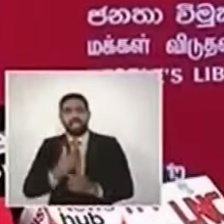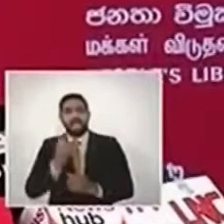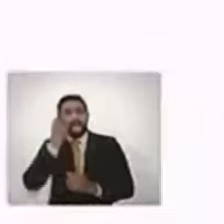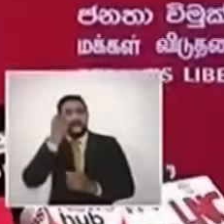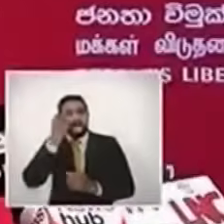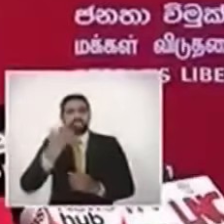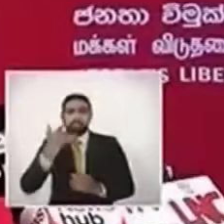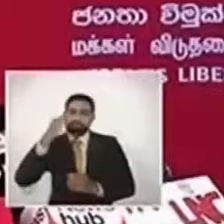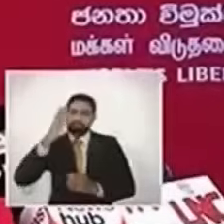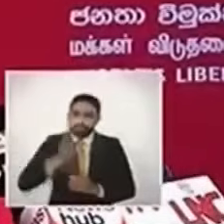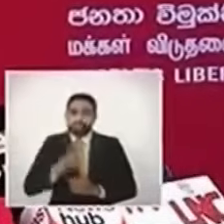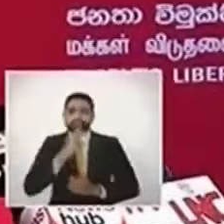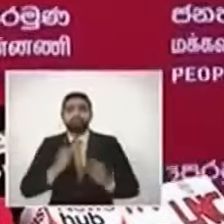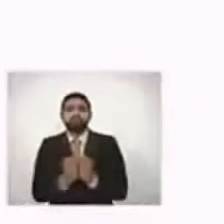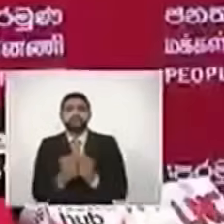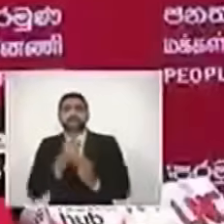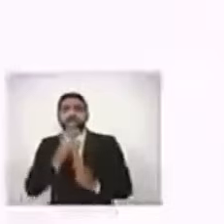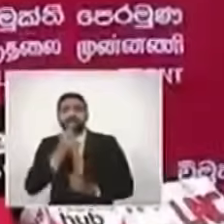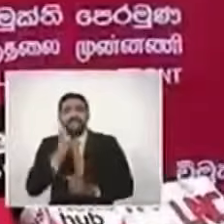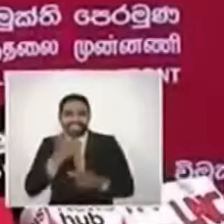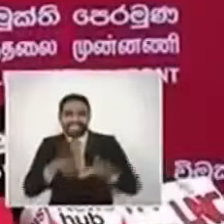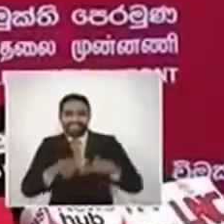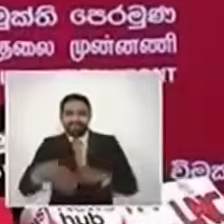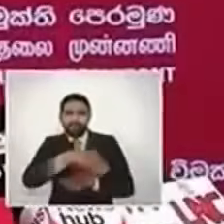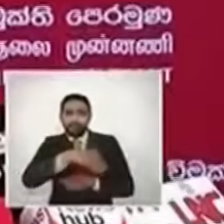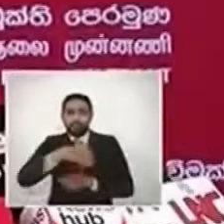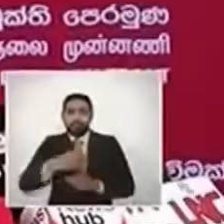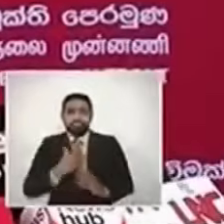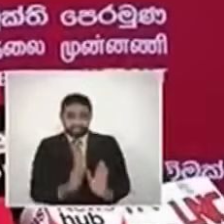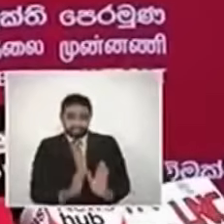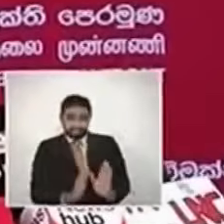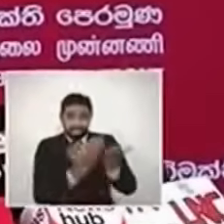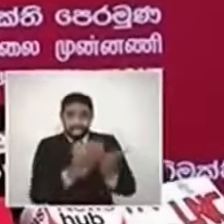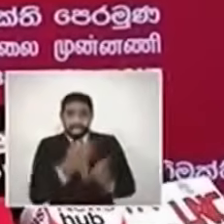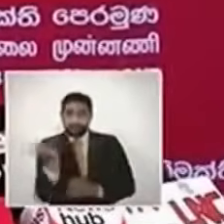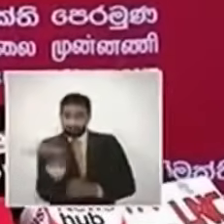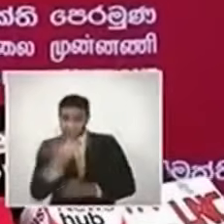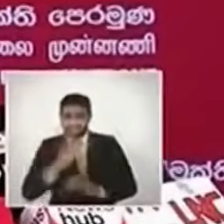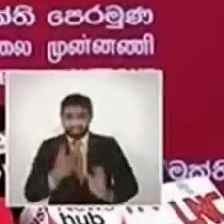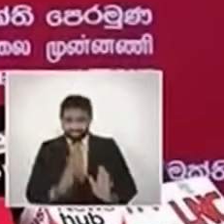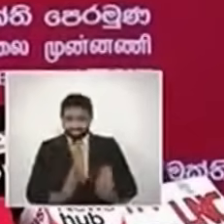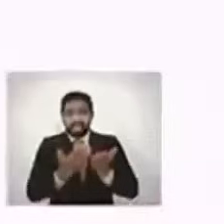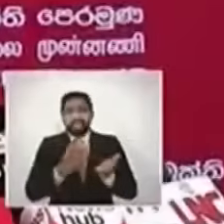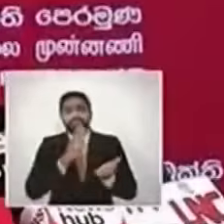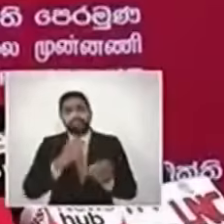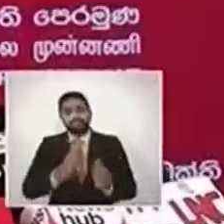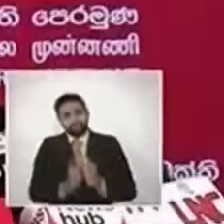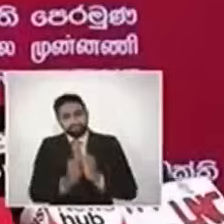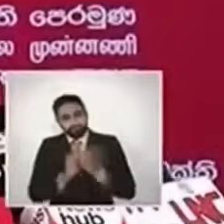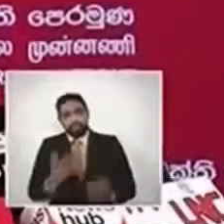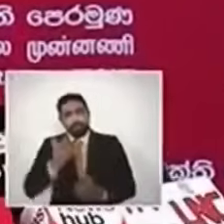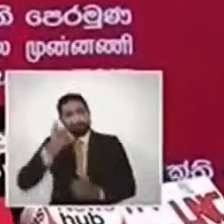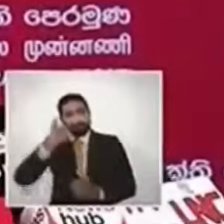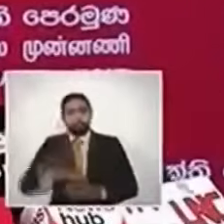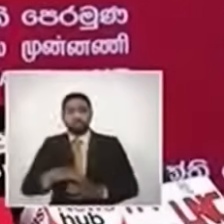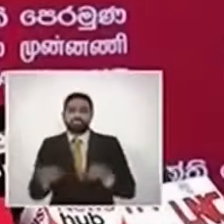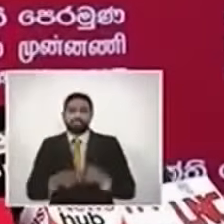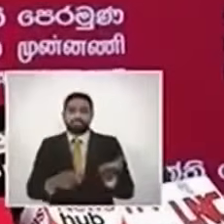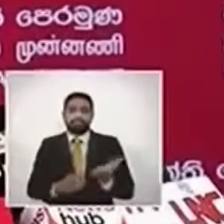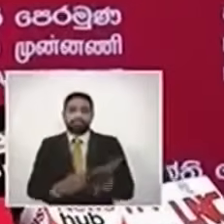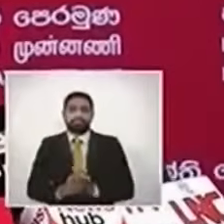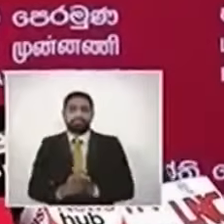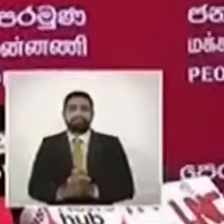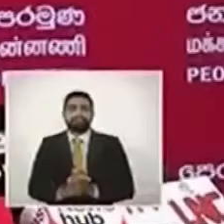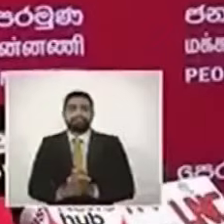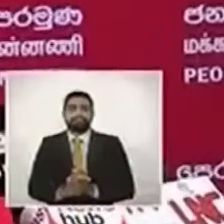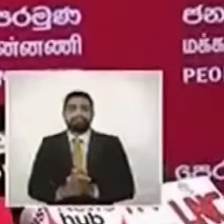fertilizer cultivation during a single season. එකක් කඩතොළු වසා ගන්නට ගොහින් මට වුණු කාර්යයා දෙකක් කඩතොළු හදා දුන්න ඉඳුරුවේ